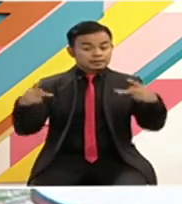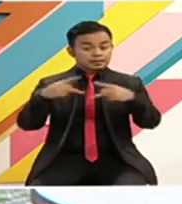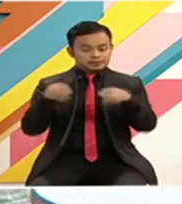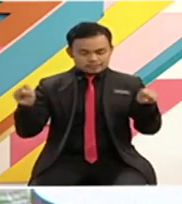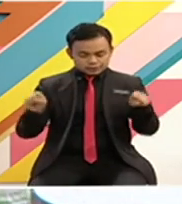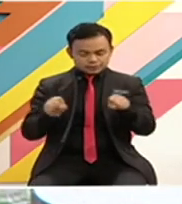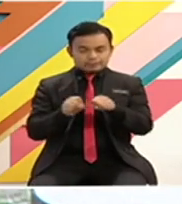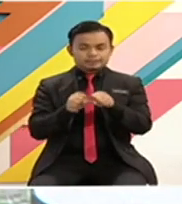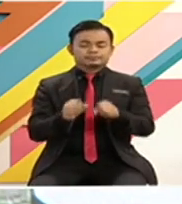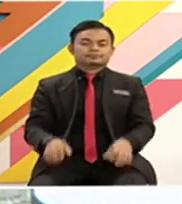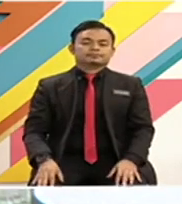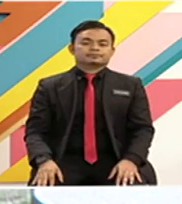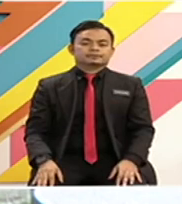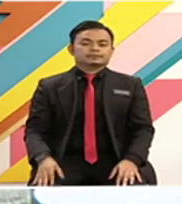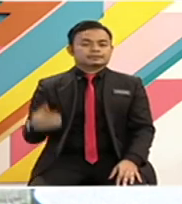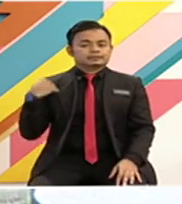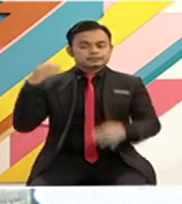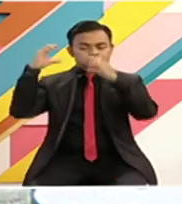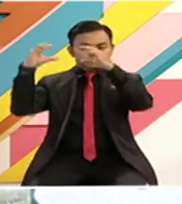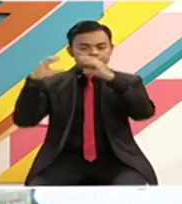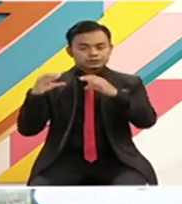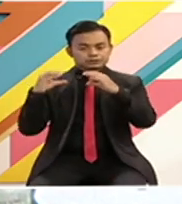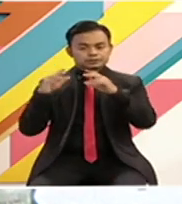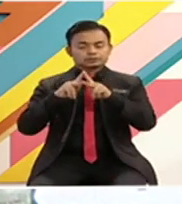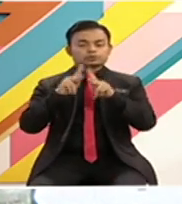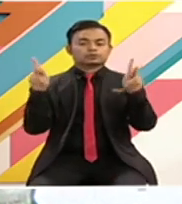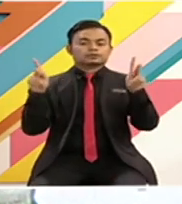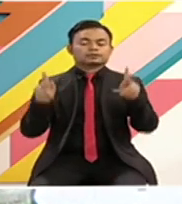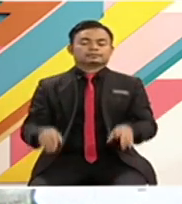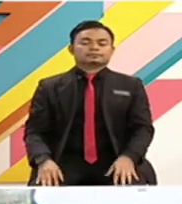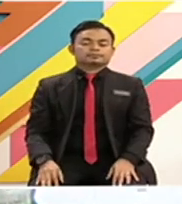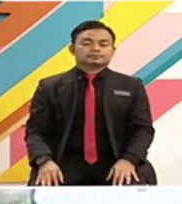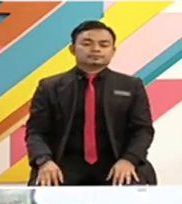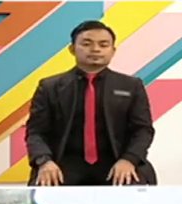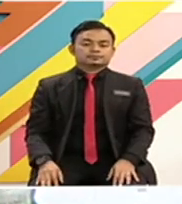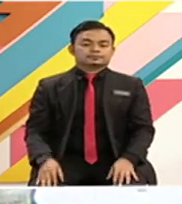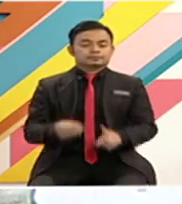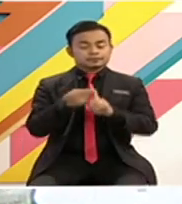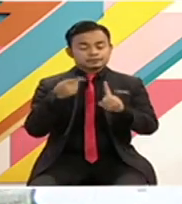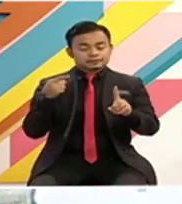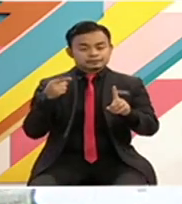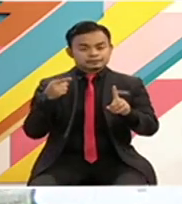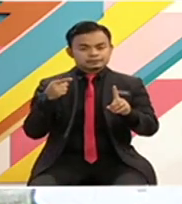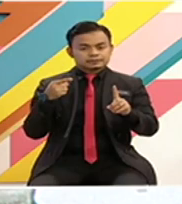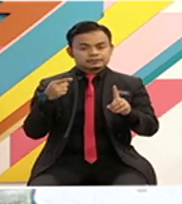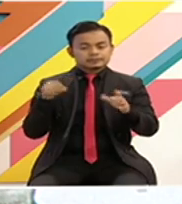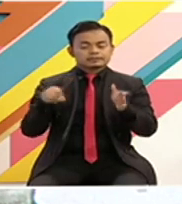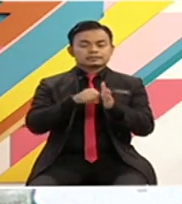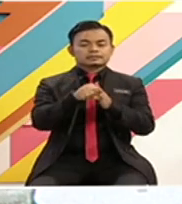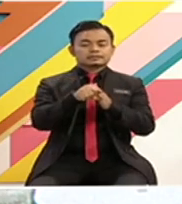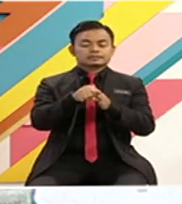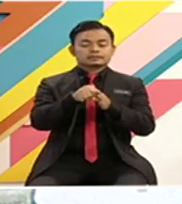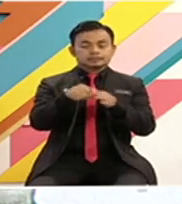disini Akita nampak ciri-ciri kontrol yang wujud adalah ciri-ciri kontra dari segi gariskan dan juga warna